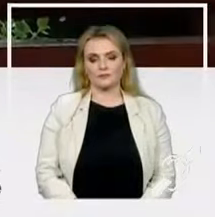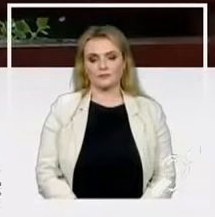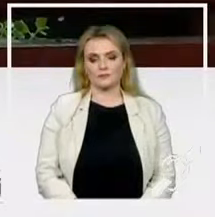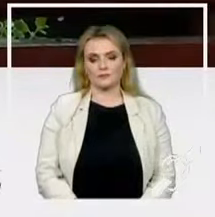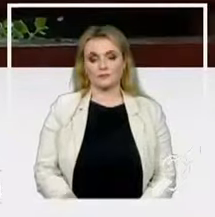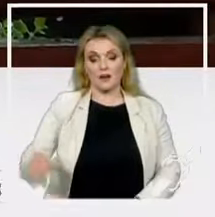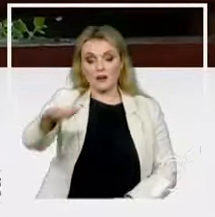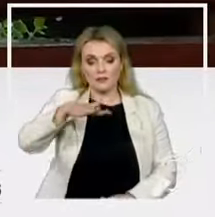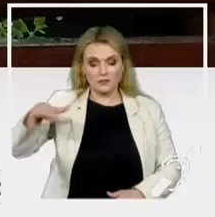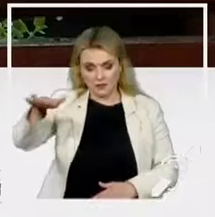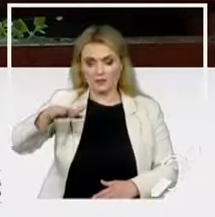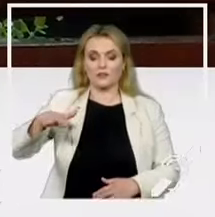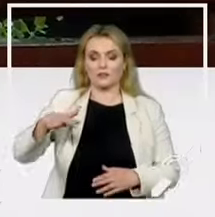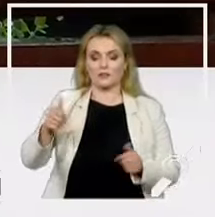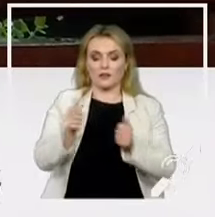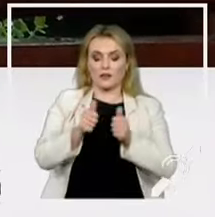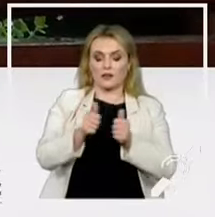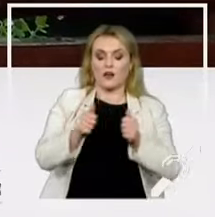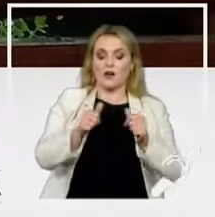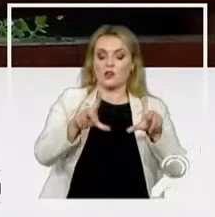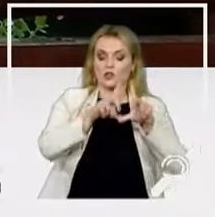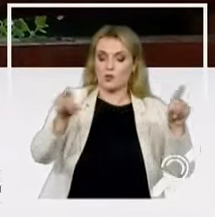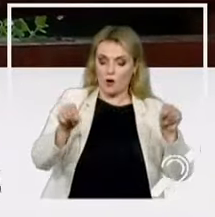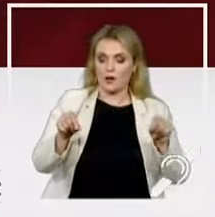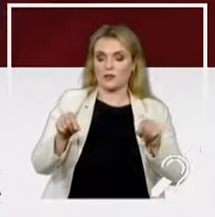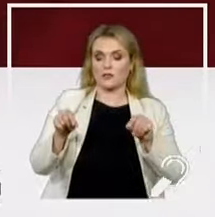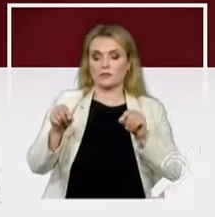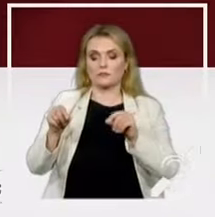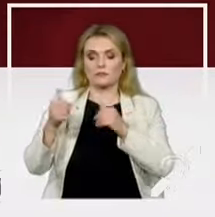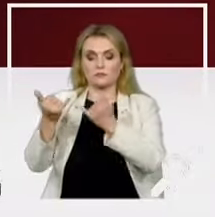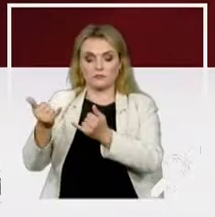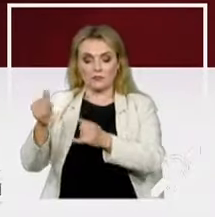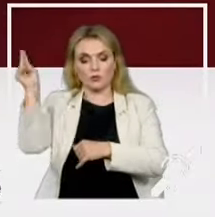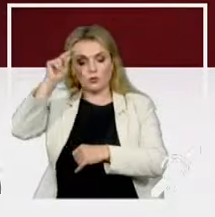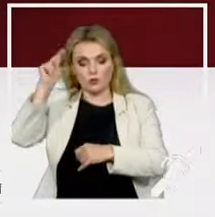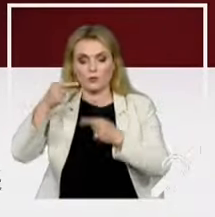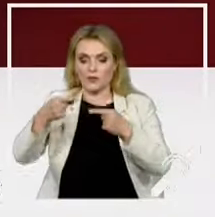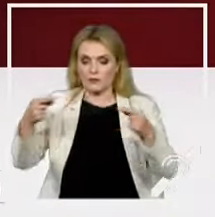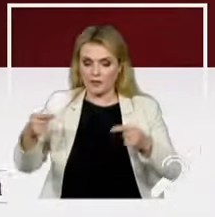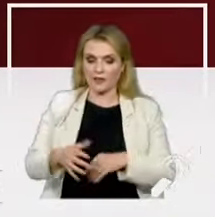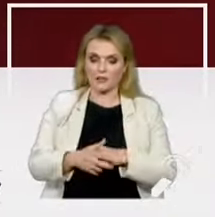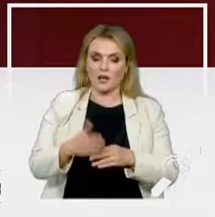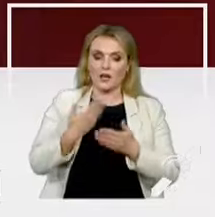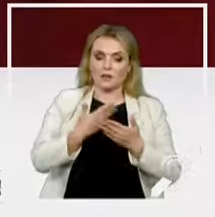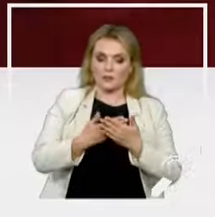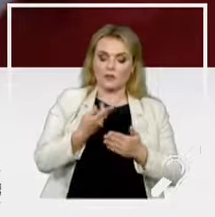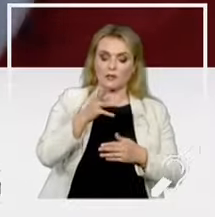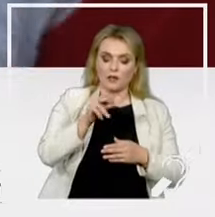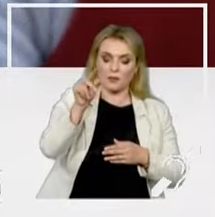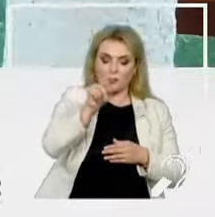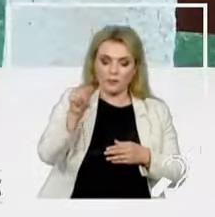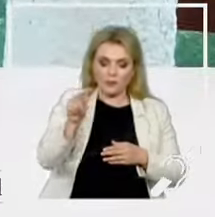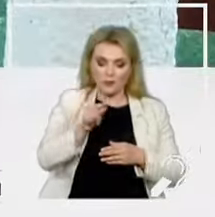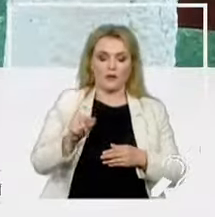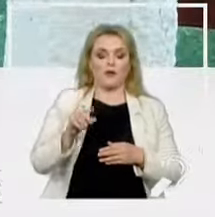6. Grădina senzorială facilitează interacțiunea prin activități specifice fiecărei zone, în vederea stimulării vizuale, tactile, auditive